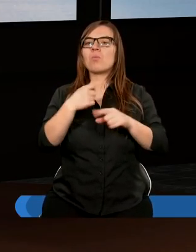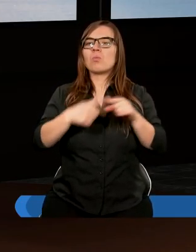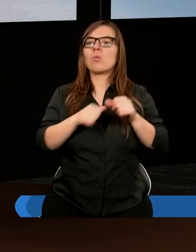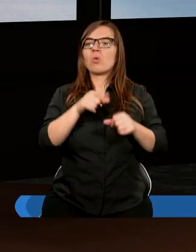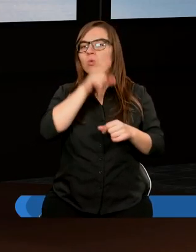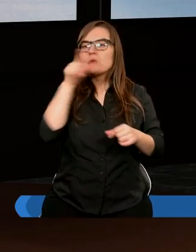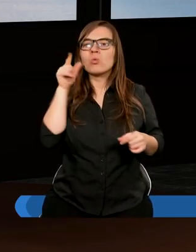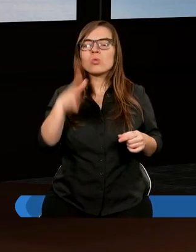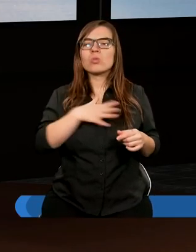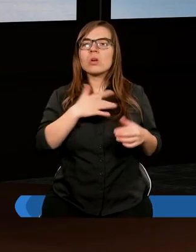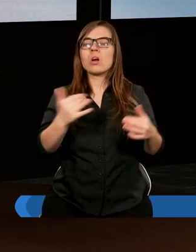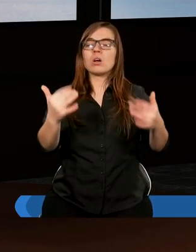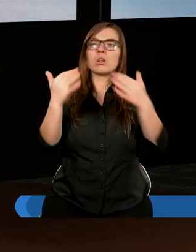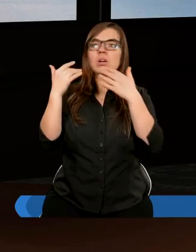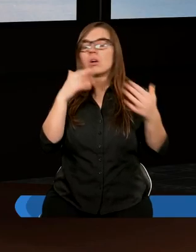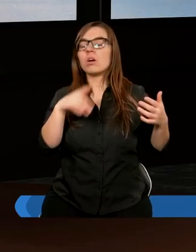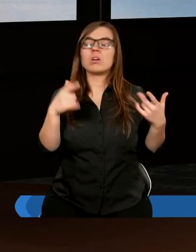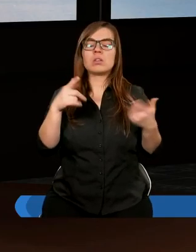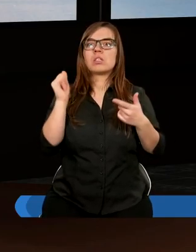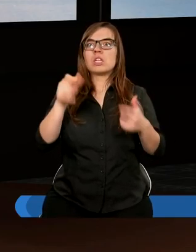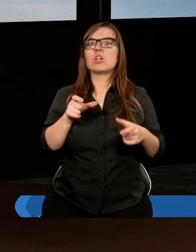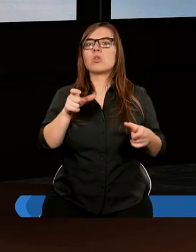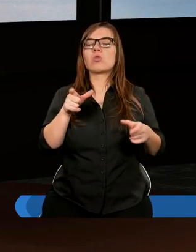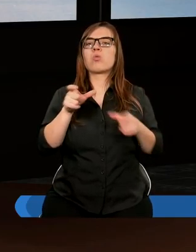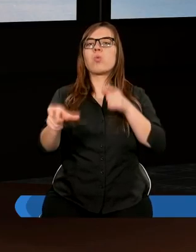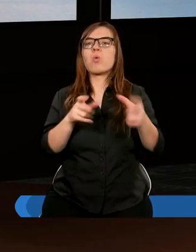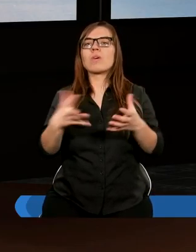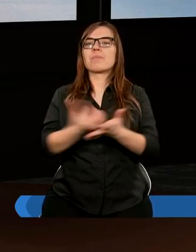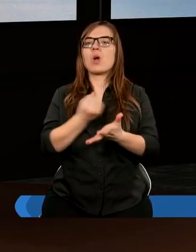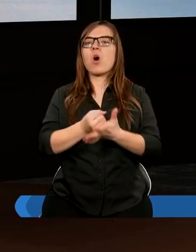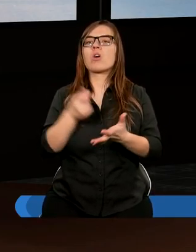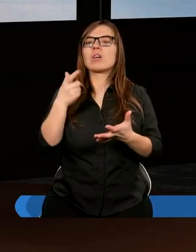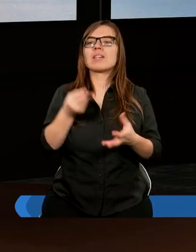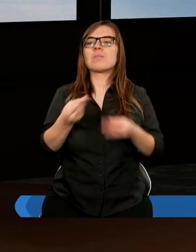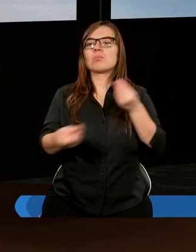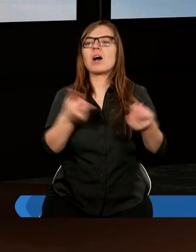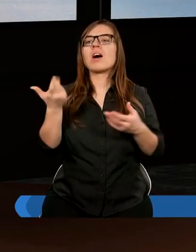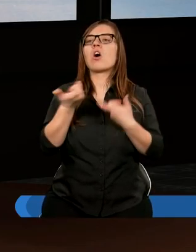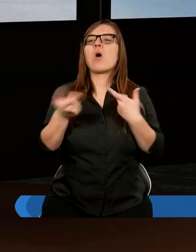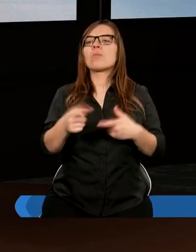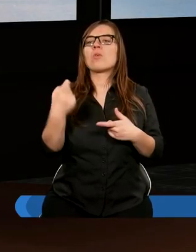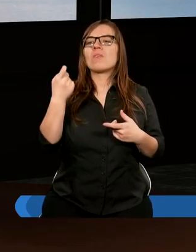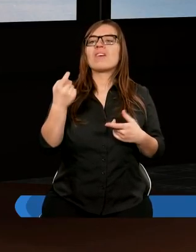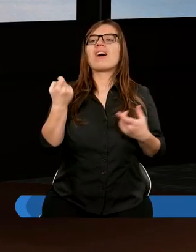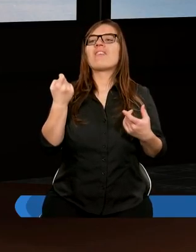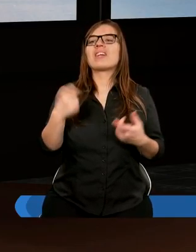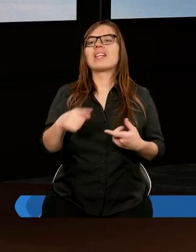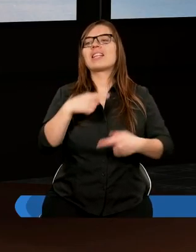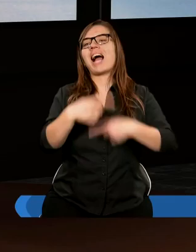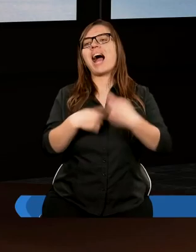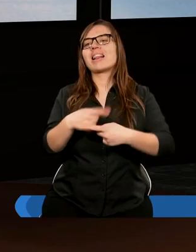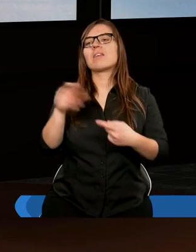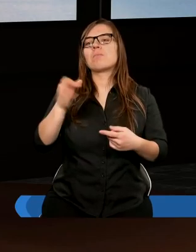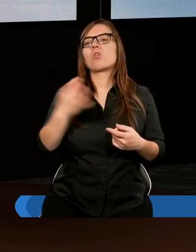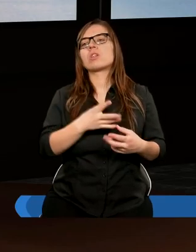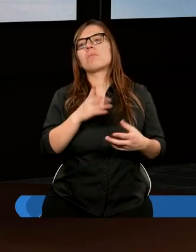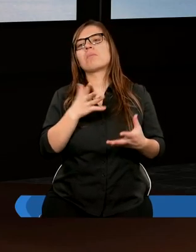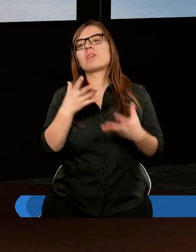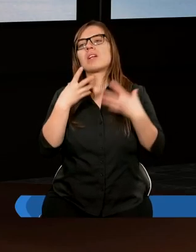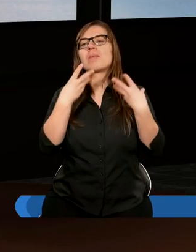kiedy ci wszyscy ludzie, którzy się w tym grudniu zadłużają, muszą to wszystko spłacać. A robią to pod wpływem chwili, pod wpływem jakiejś tradycji, bo trzeba